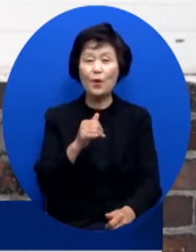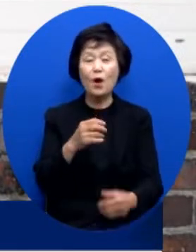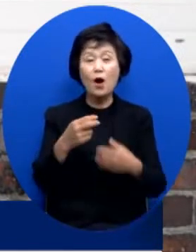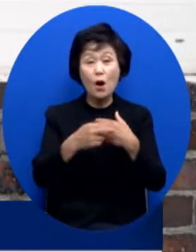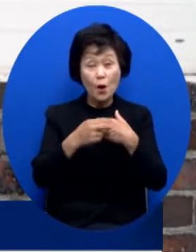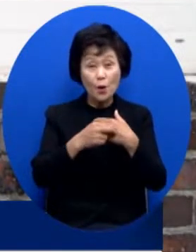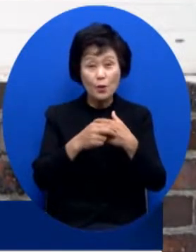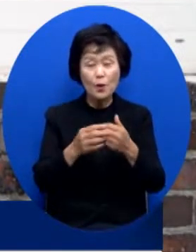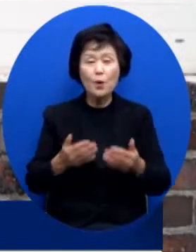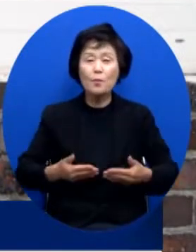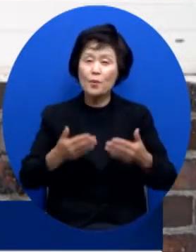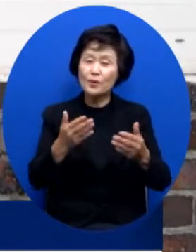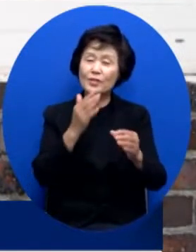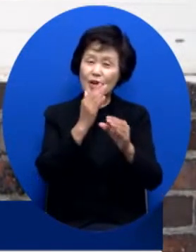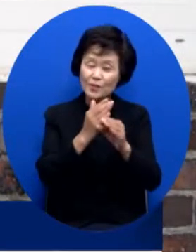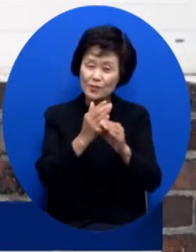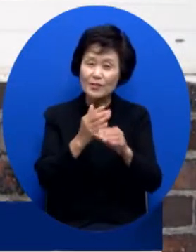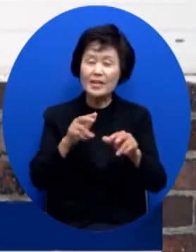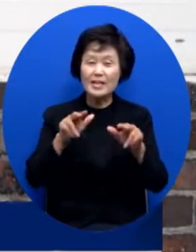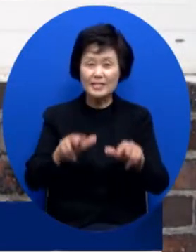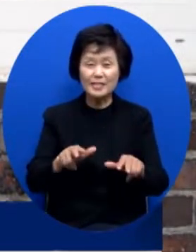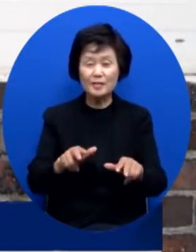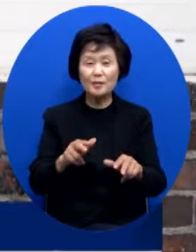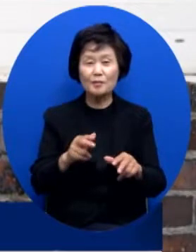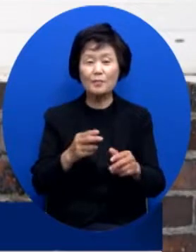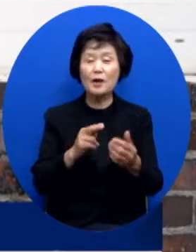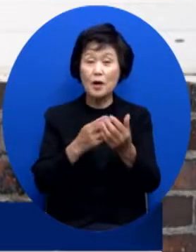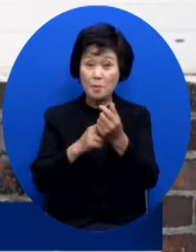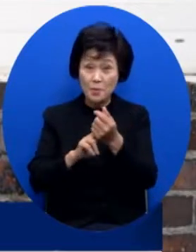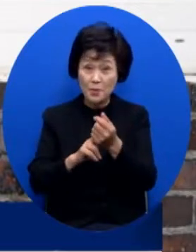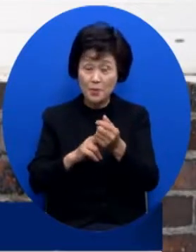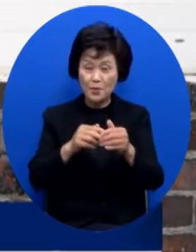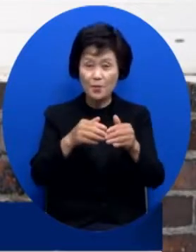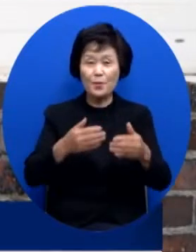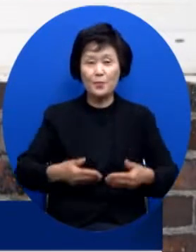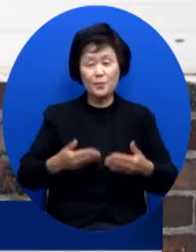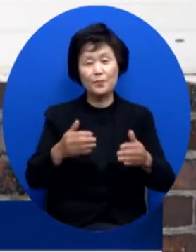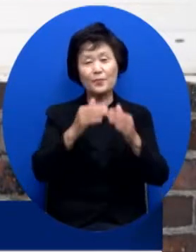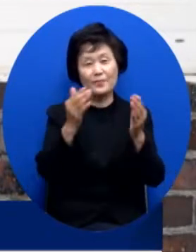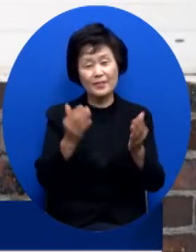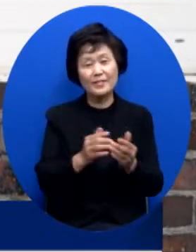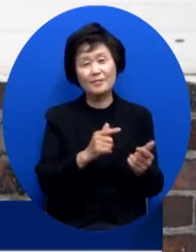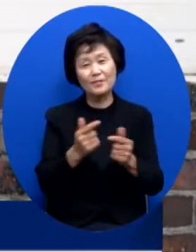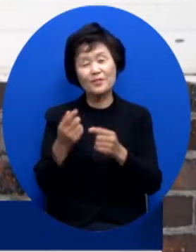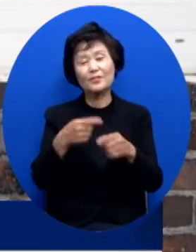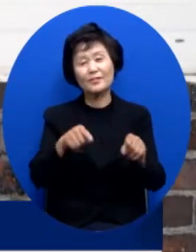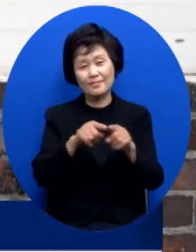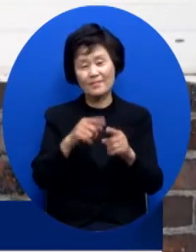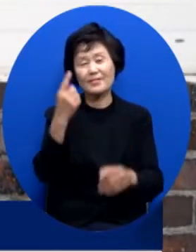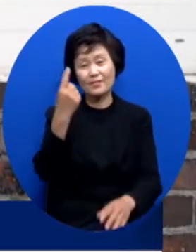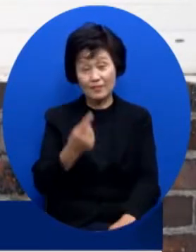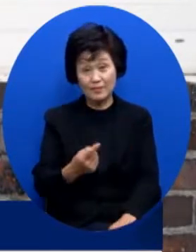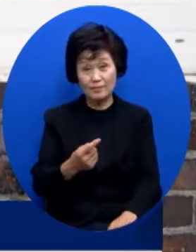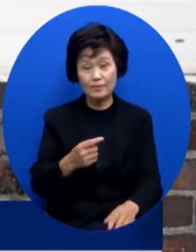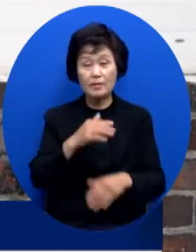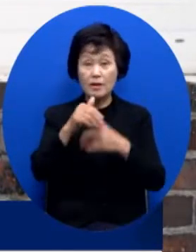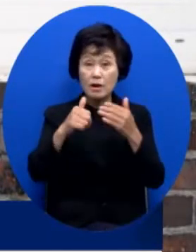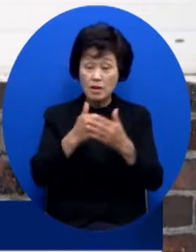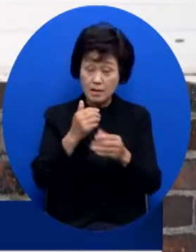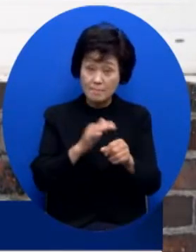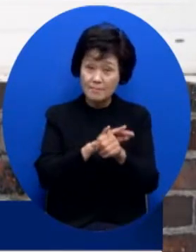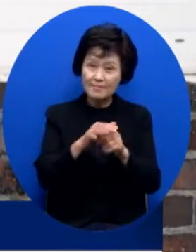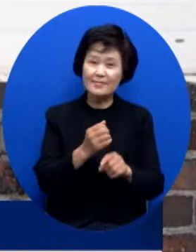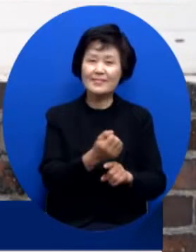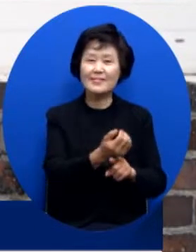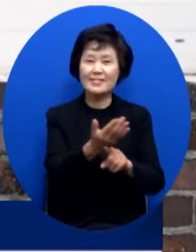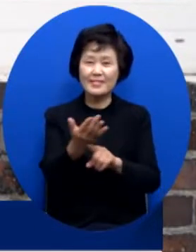연합으로 증 섬기고 있습니다 저희들이 또 교회를 다니는 입다 이 고민은 직장에서 어 하 나님은 사랑을 전하는